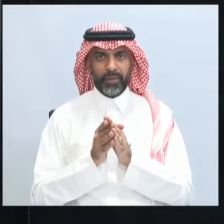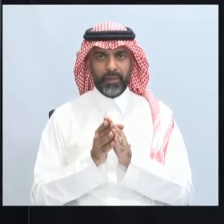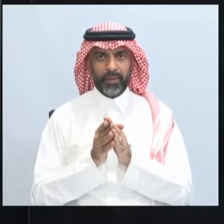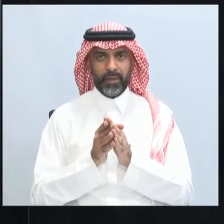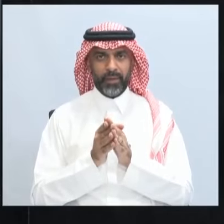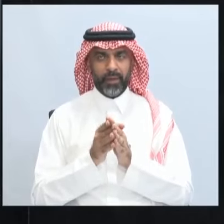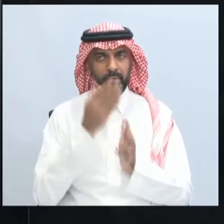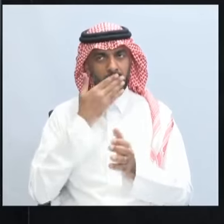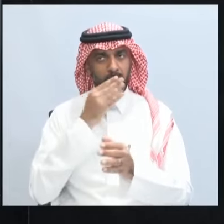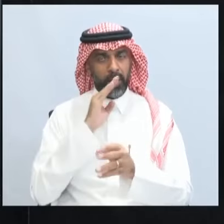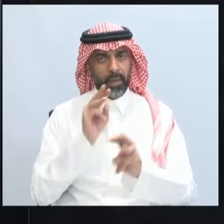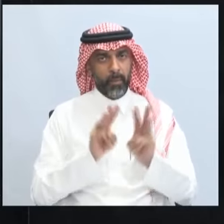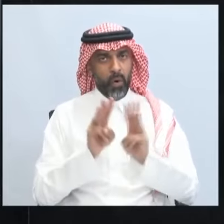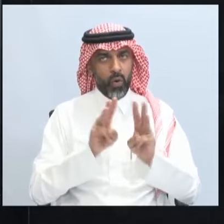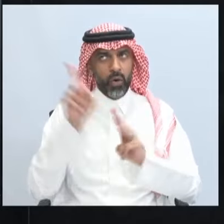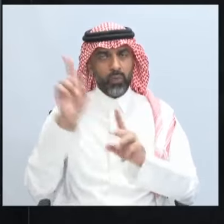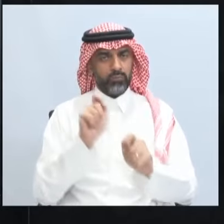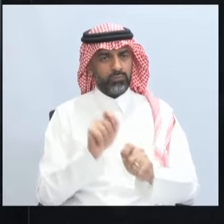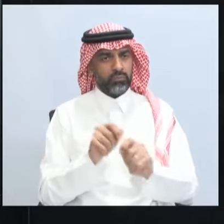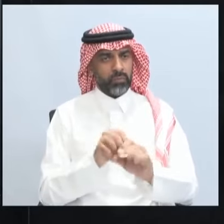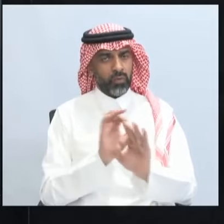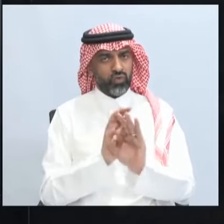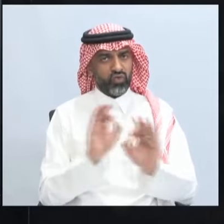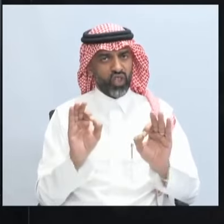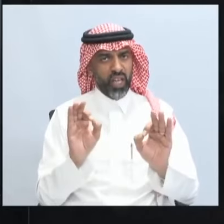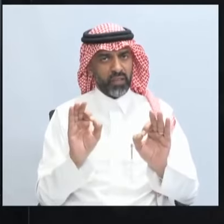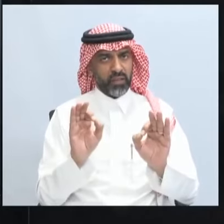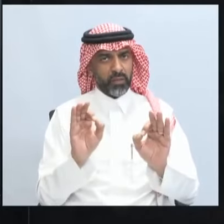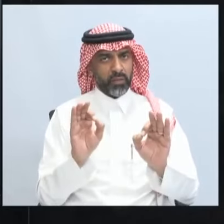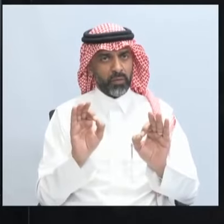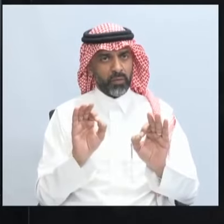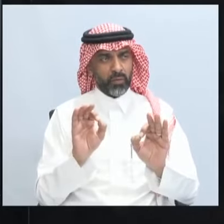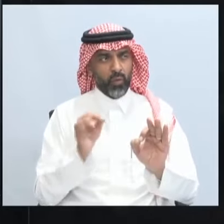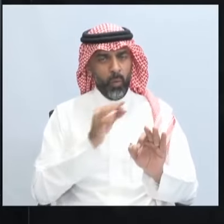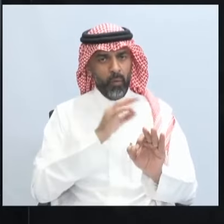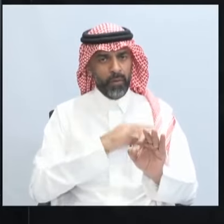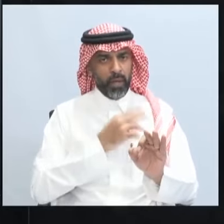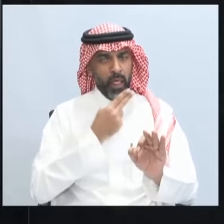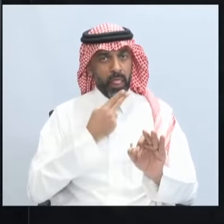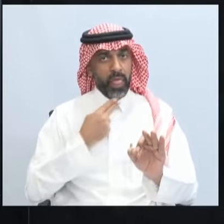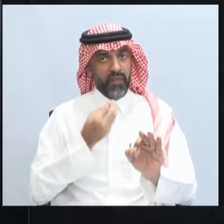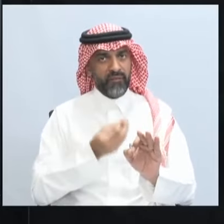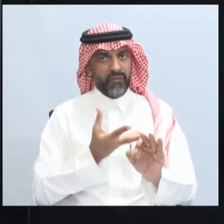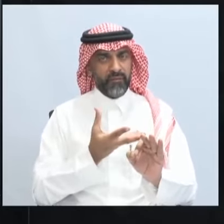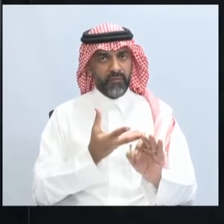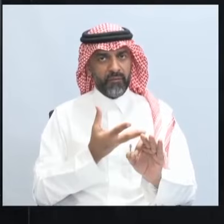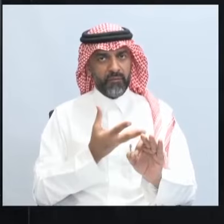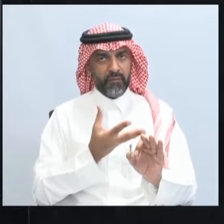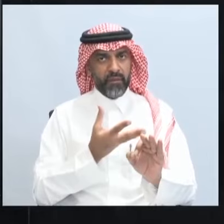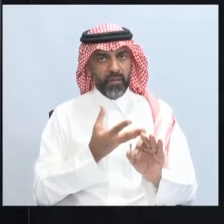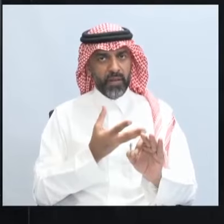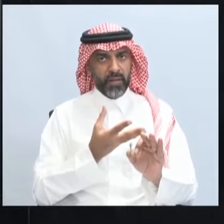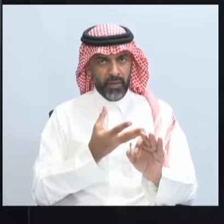وجهزت لنا في ان نتعلم منها وان ان ناخذ منها العلم النافع ومن ثم ومن ثم ننشر